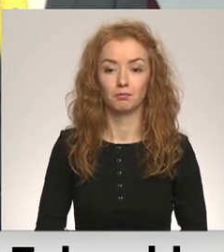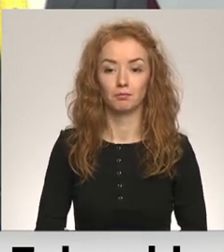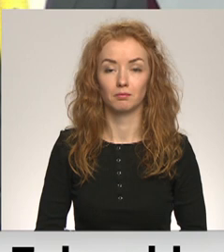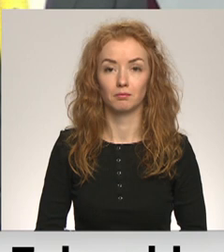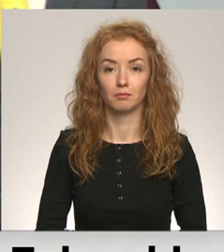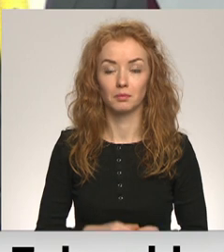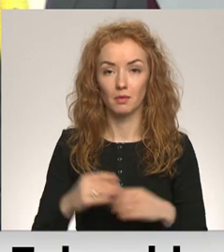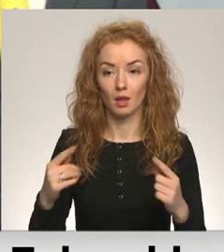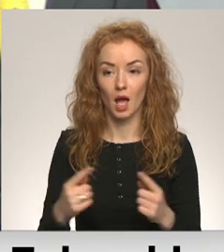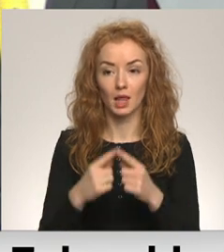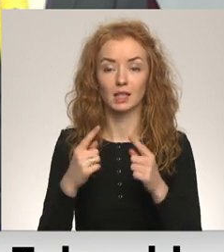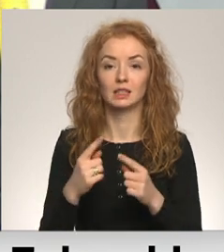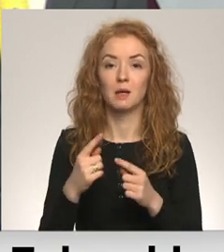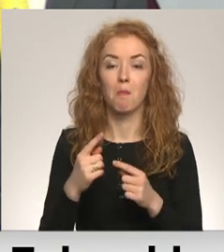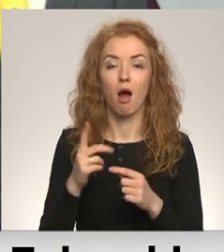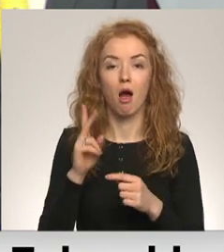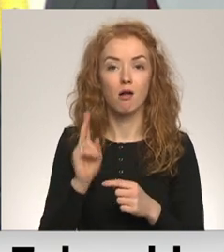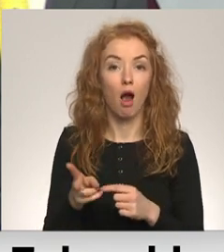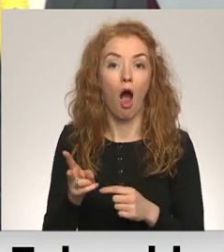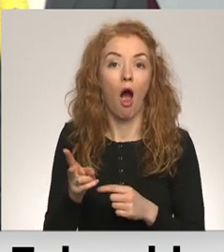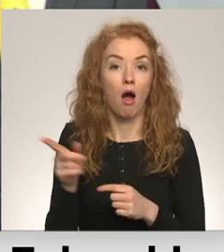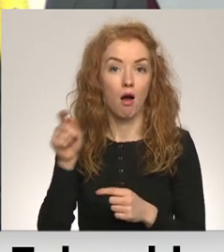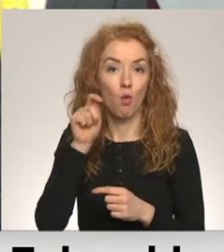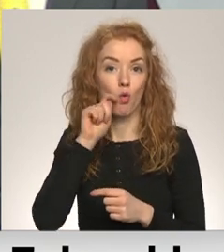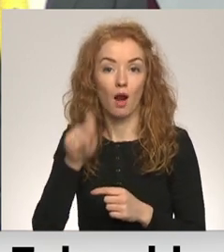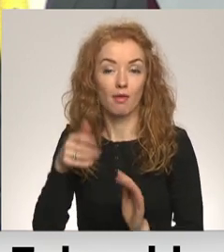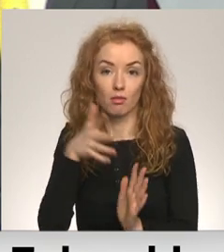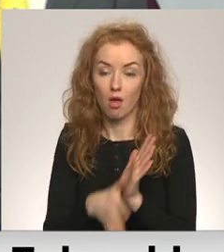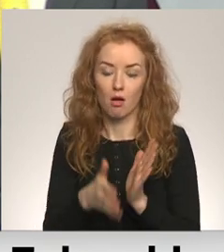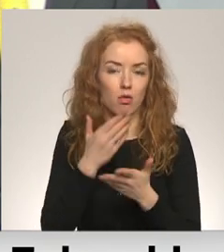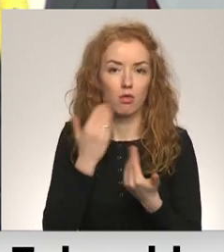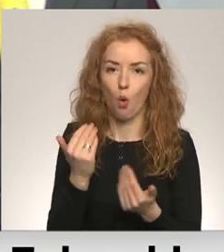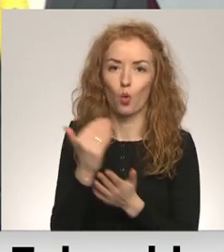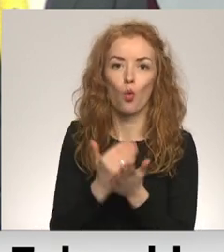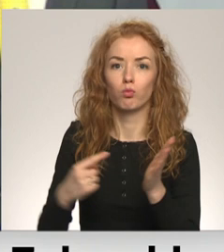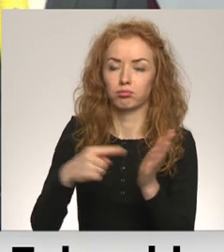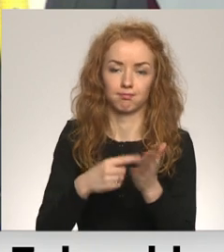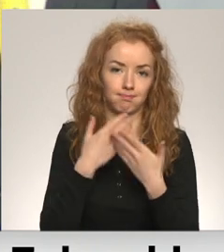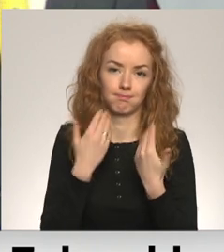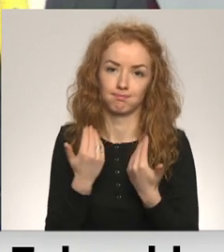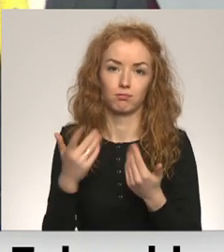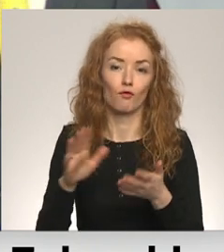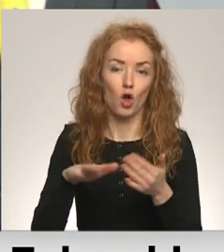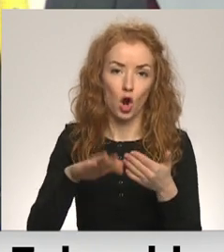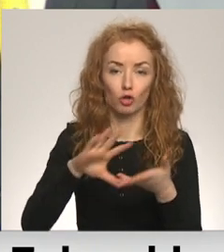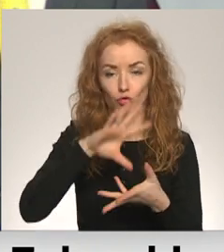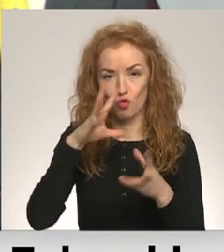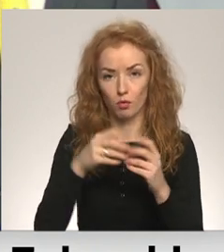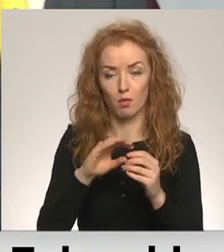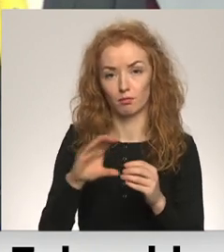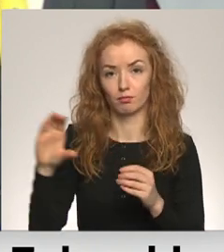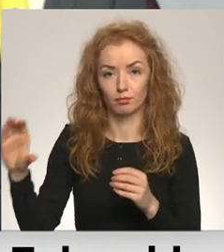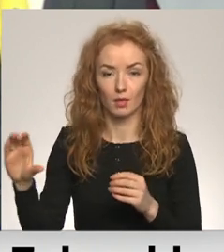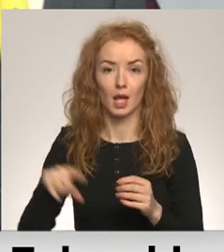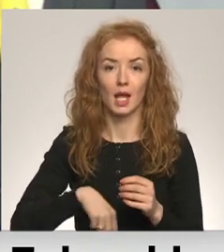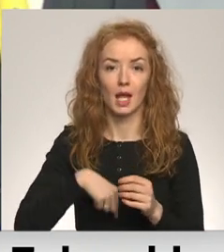Tātad attiecībā uz to, kā līdzekļi tiek iztērēti, tur netiek izvirzīts nekādas prasības. Tas ir kopumā finansējums, tie ir ilgtermiņa